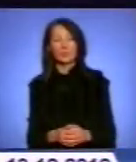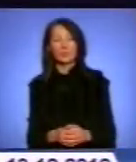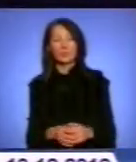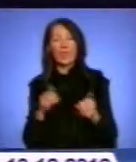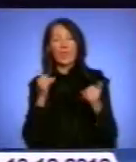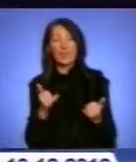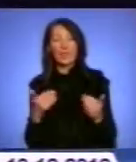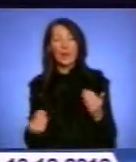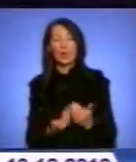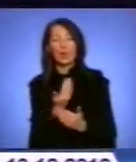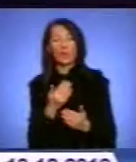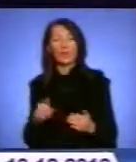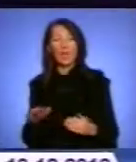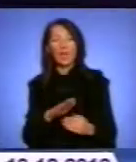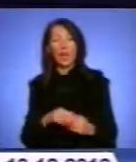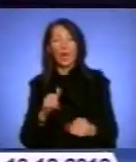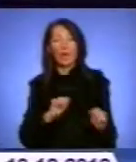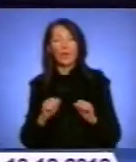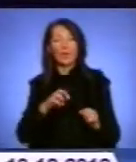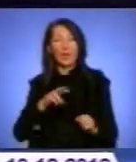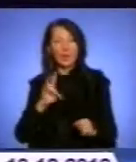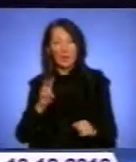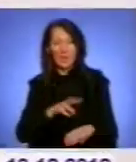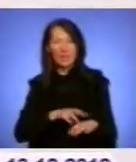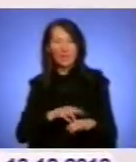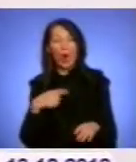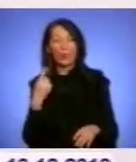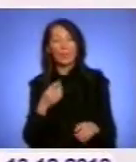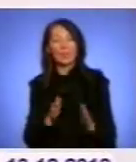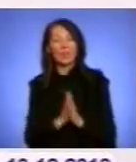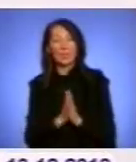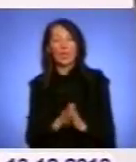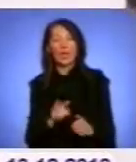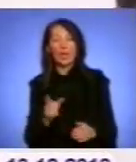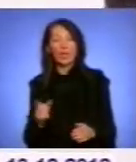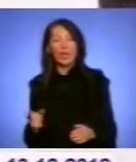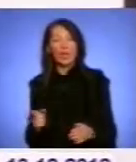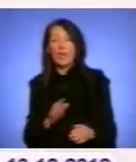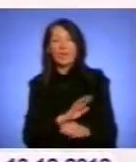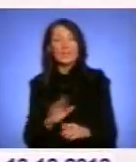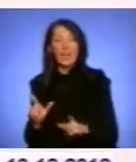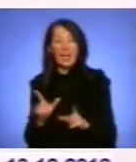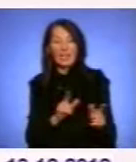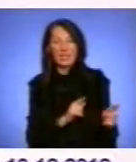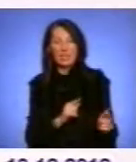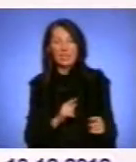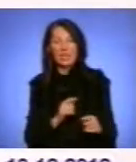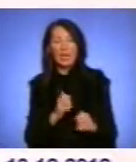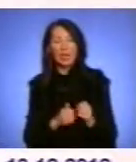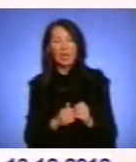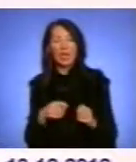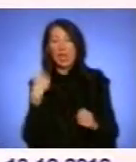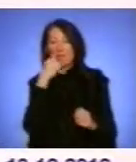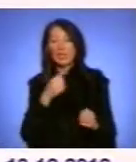А тепер до новин краю. Управління МНС в області закликає громадян утриматися від виїзду на власних авто. Та якщо є необхідність,